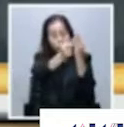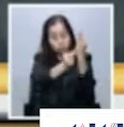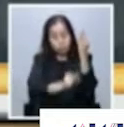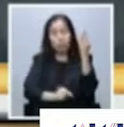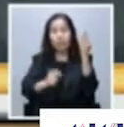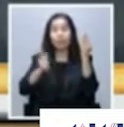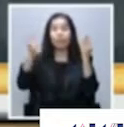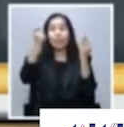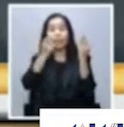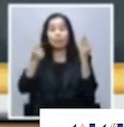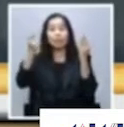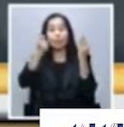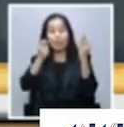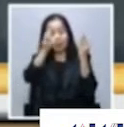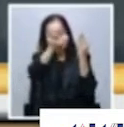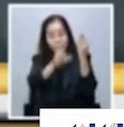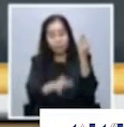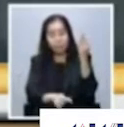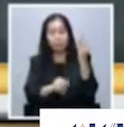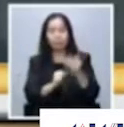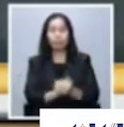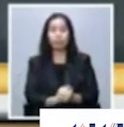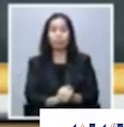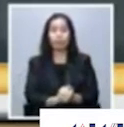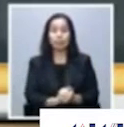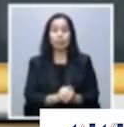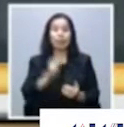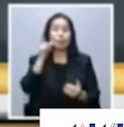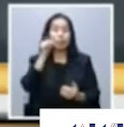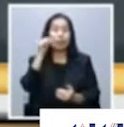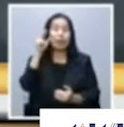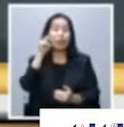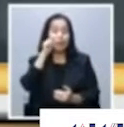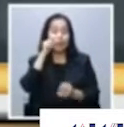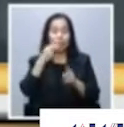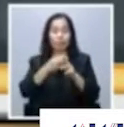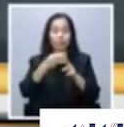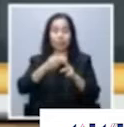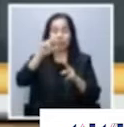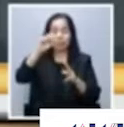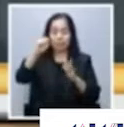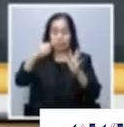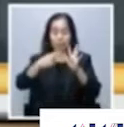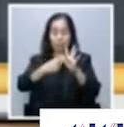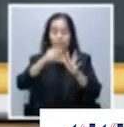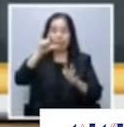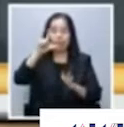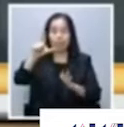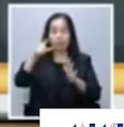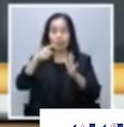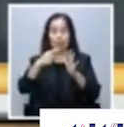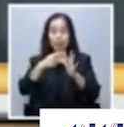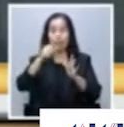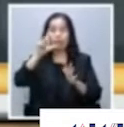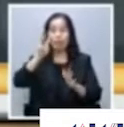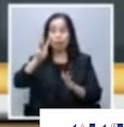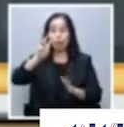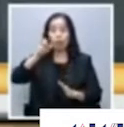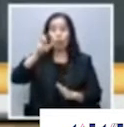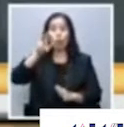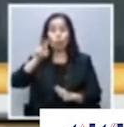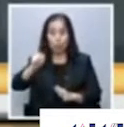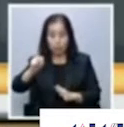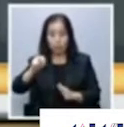ดับหนึ่งแม่น้ำสารวินหรือเป็นโครงการแม่น้ำสายหลัก